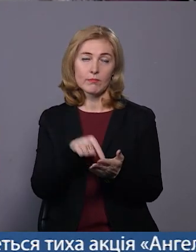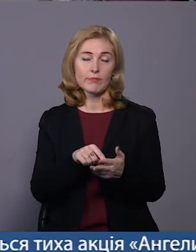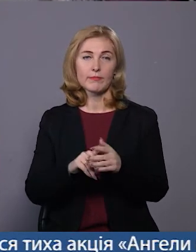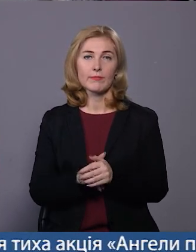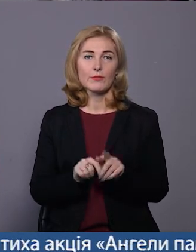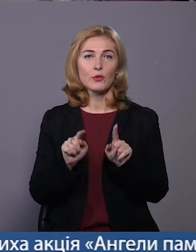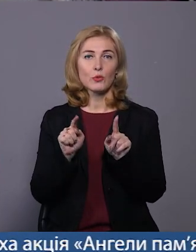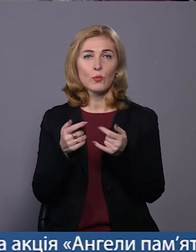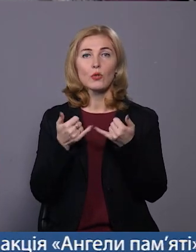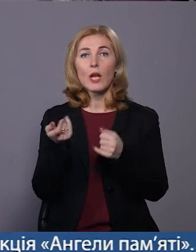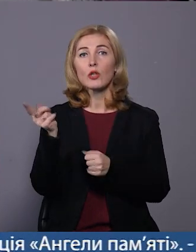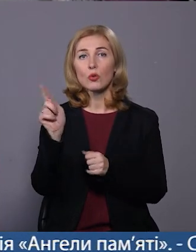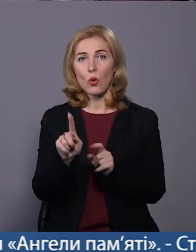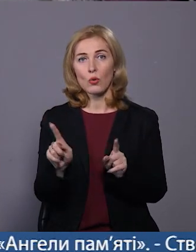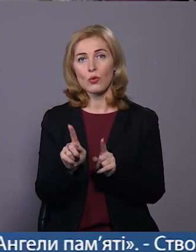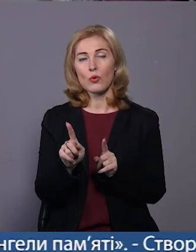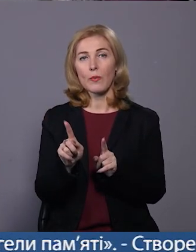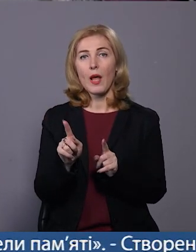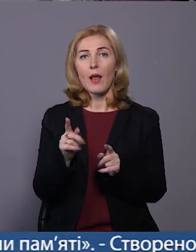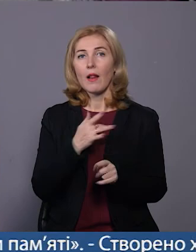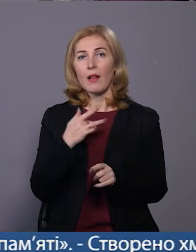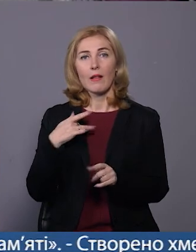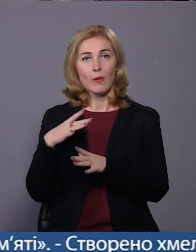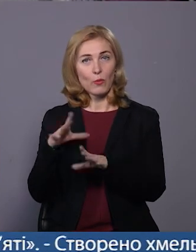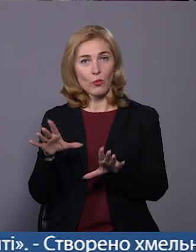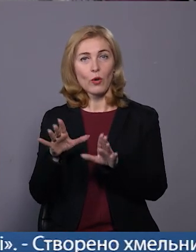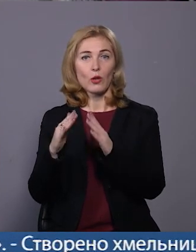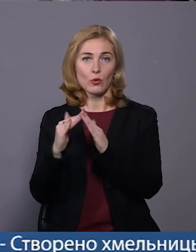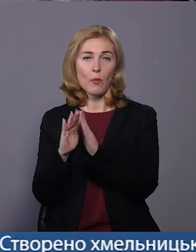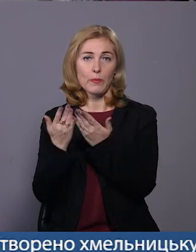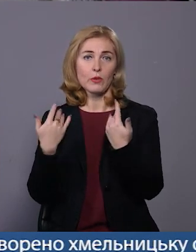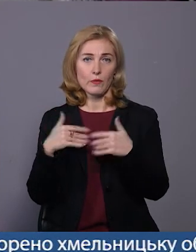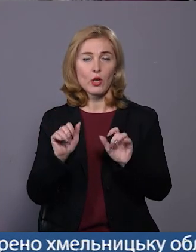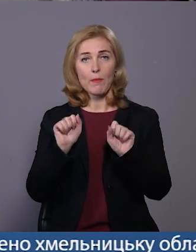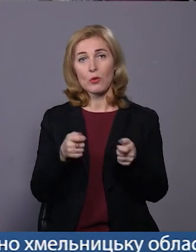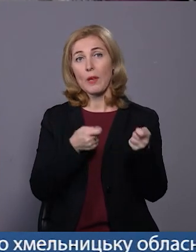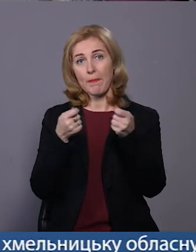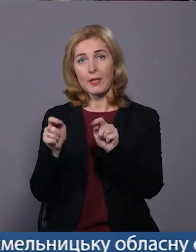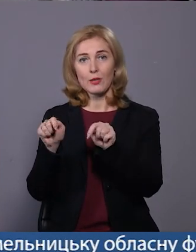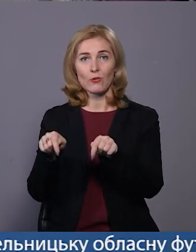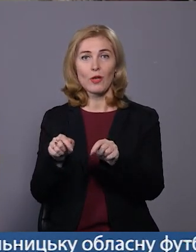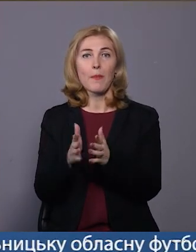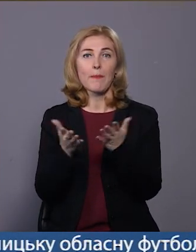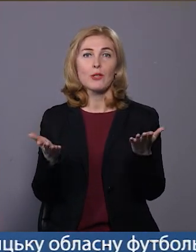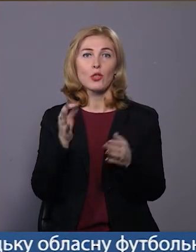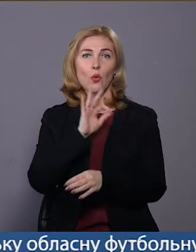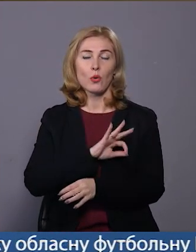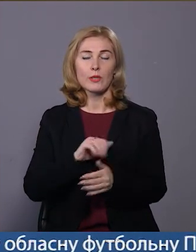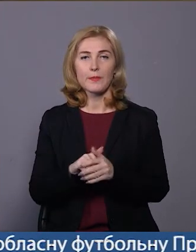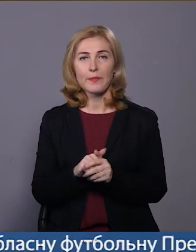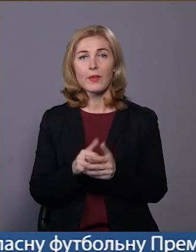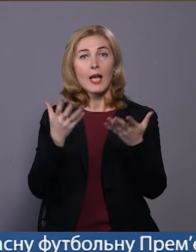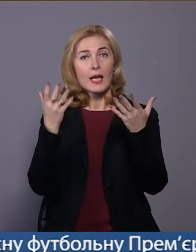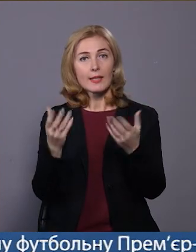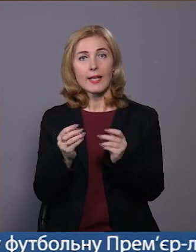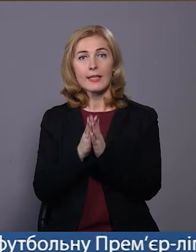Тому, ну, для того, щоб не пилилося, напевно, вдома вже прочитана книга, то краще принести в бібліотеку, вона принесе більше користі. День книгодарування